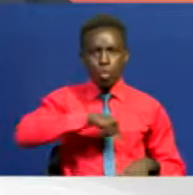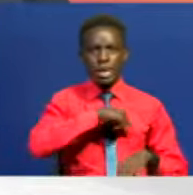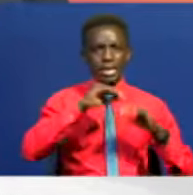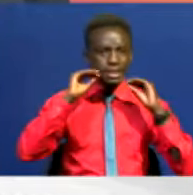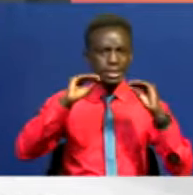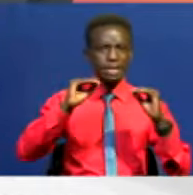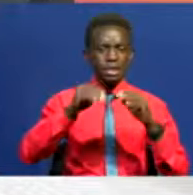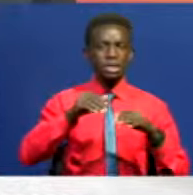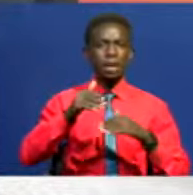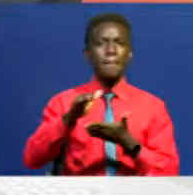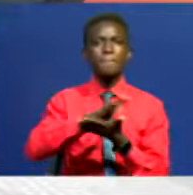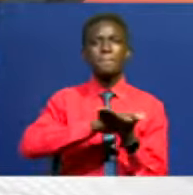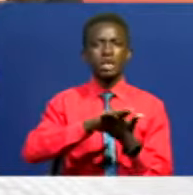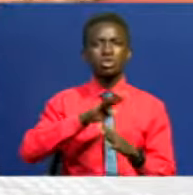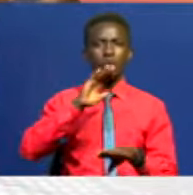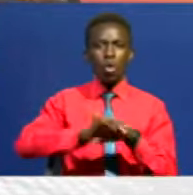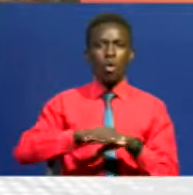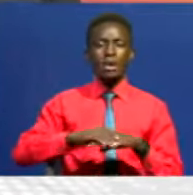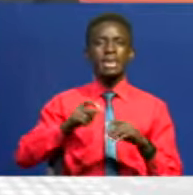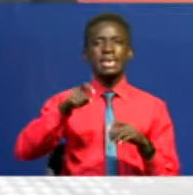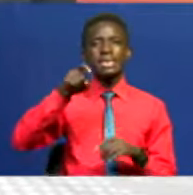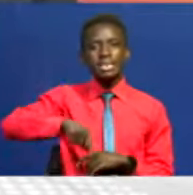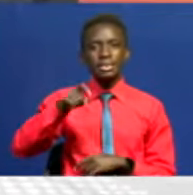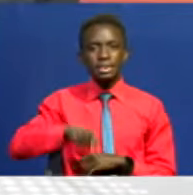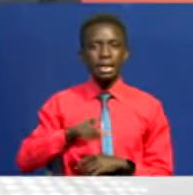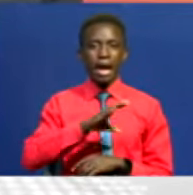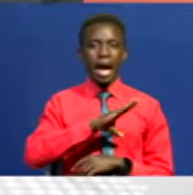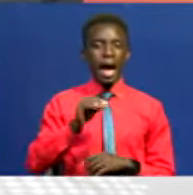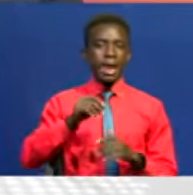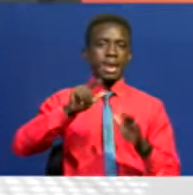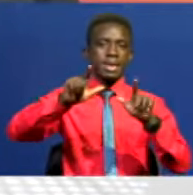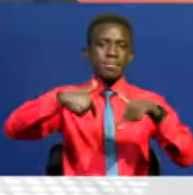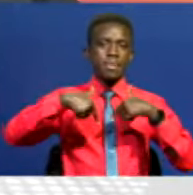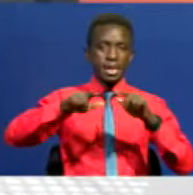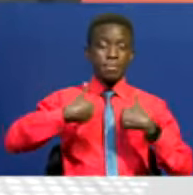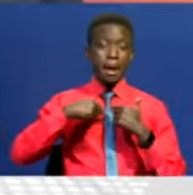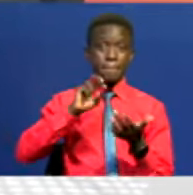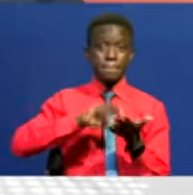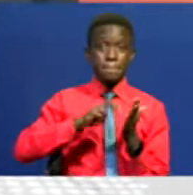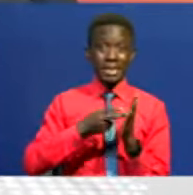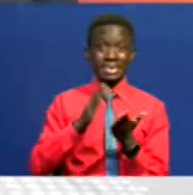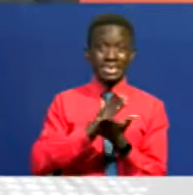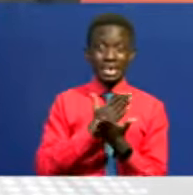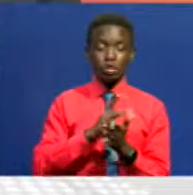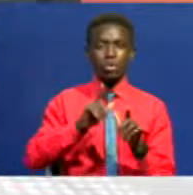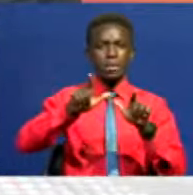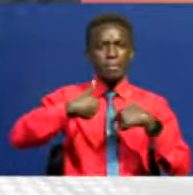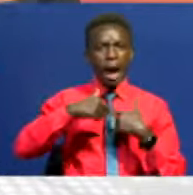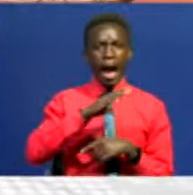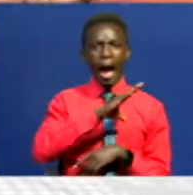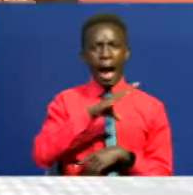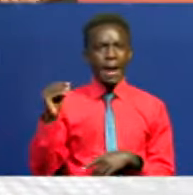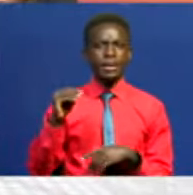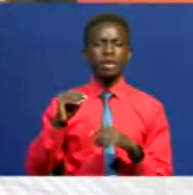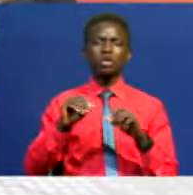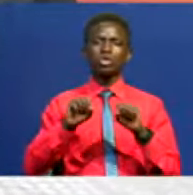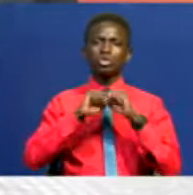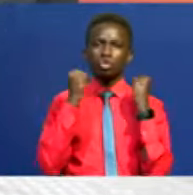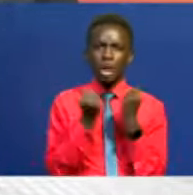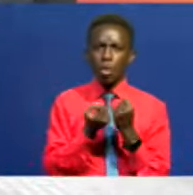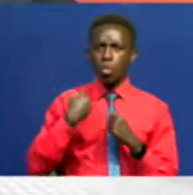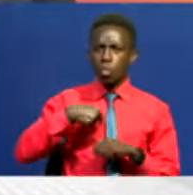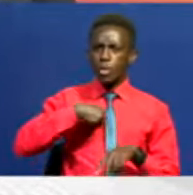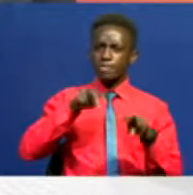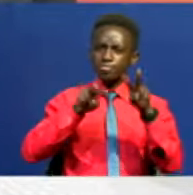ya waajiri na pia the sectors, the demands. So the sectoral demands and also the society. Tunaangalia mahitaji ambayo yako pale,